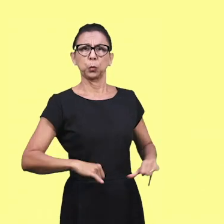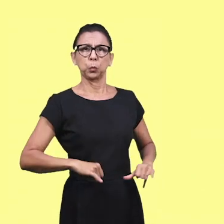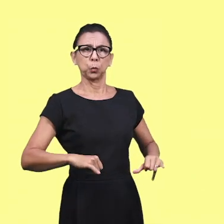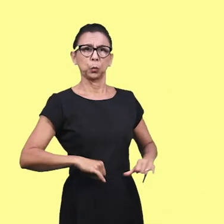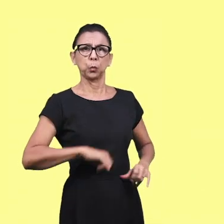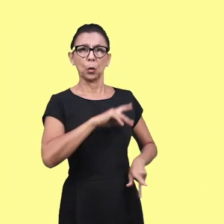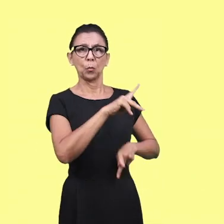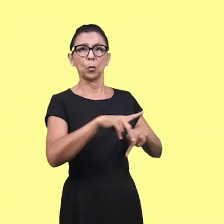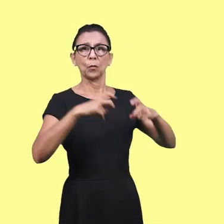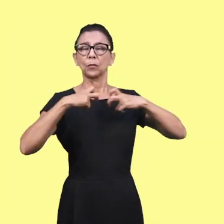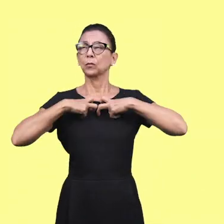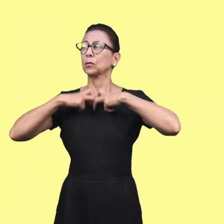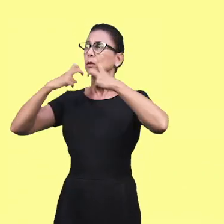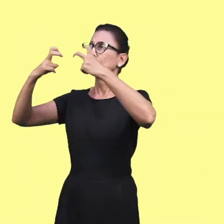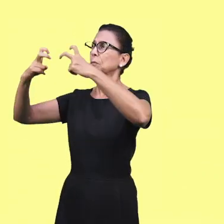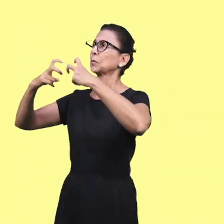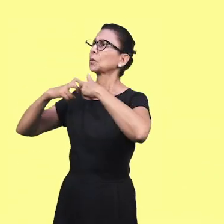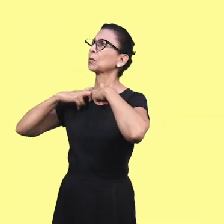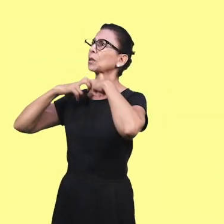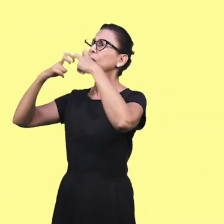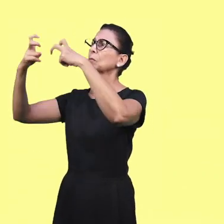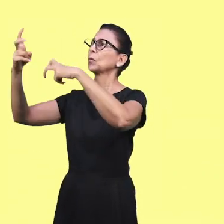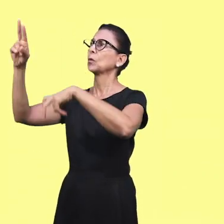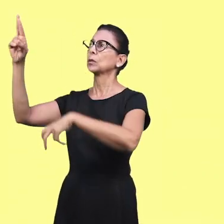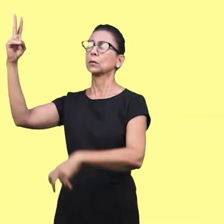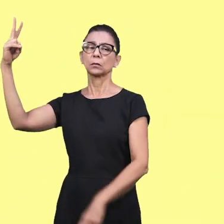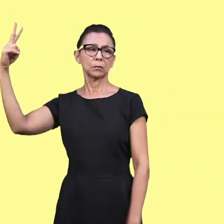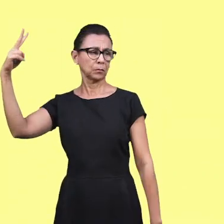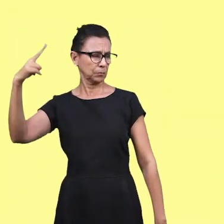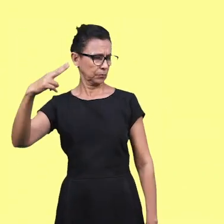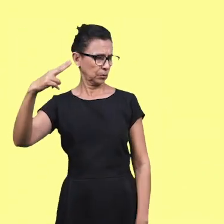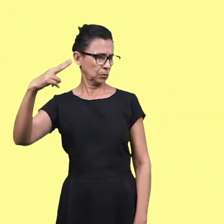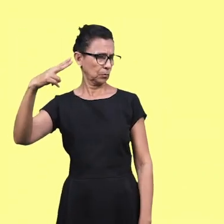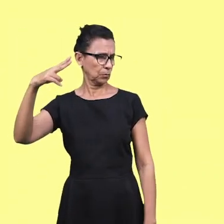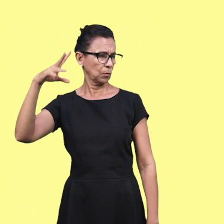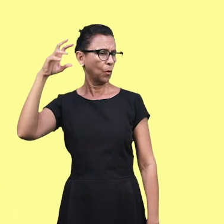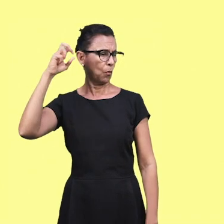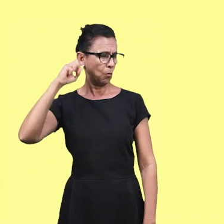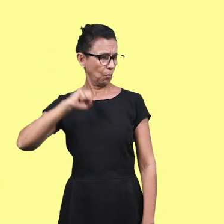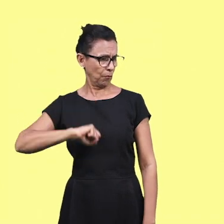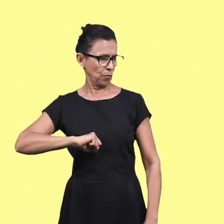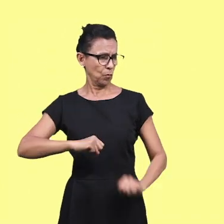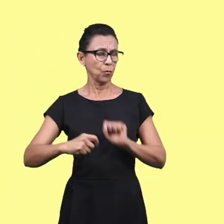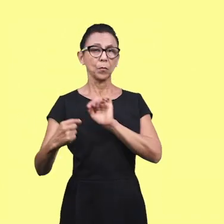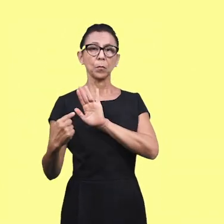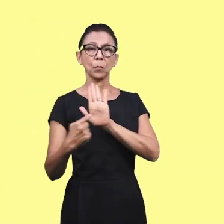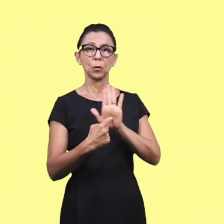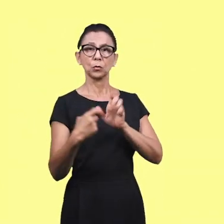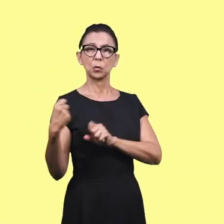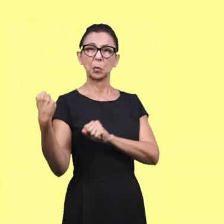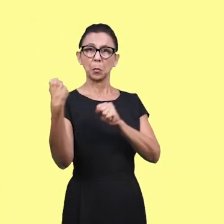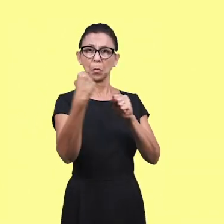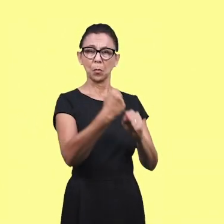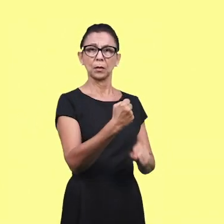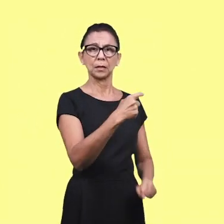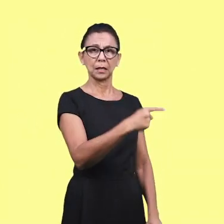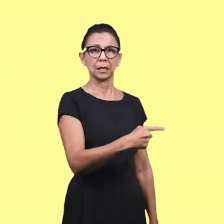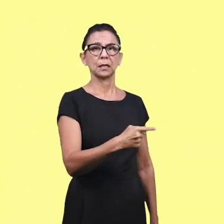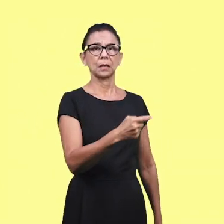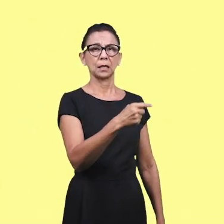à Dieu. Et Dieu les a entendus en montrant son pouvoir à Pharaon. Dieu a envoyé 10